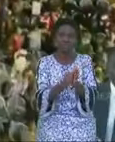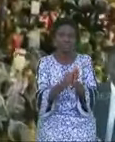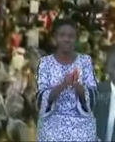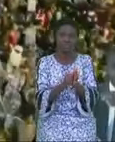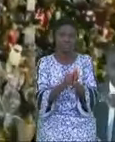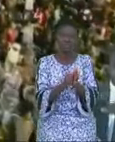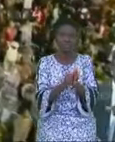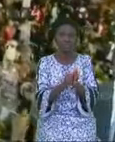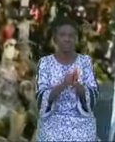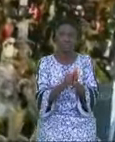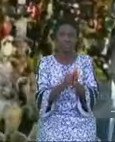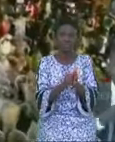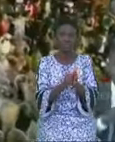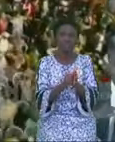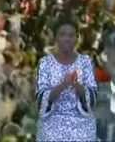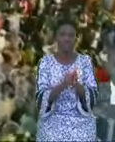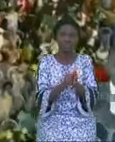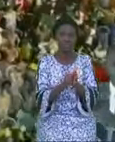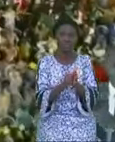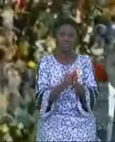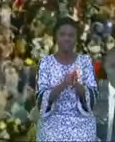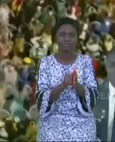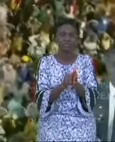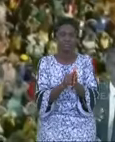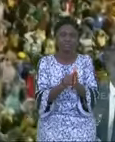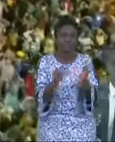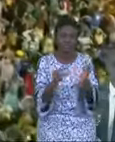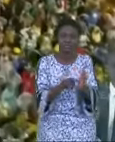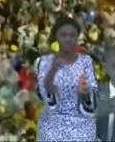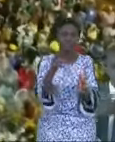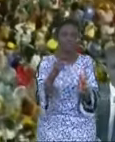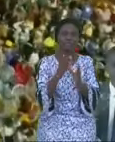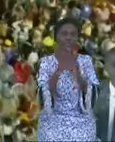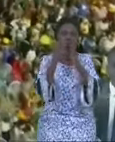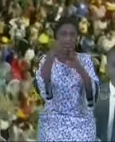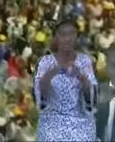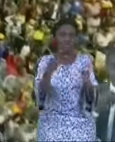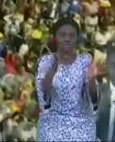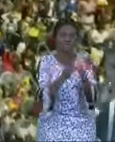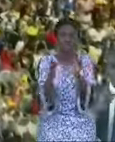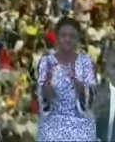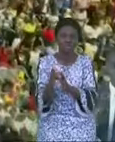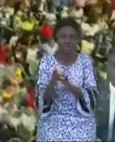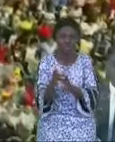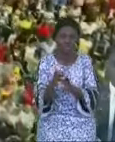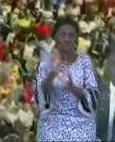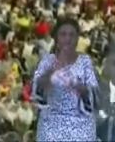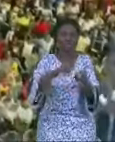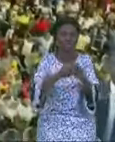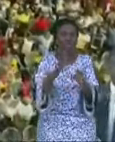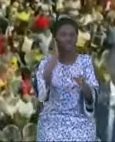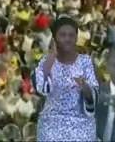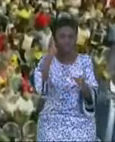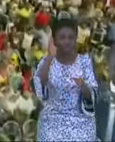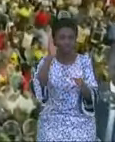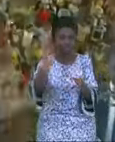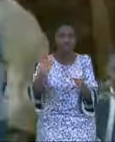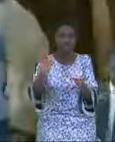la même mettre là on a le problème et quand nous mentions le nom de Jésus ton problème